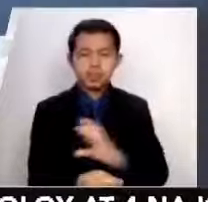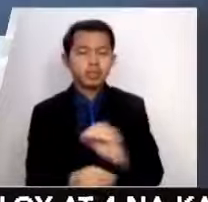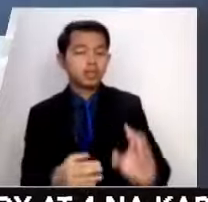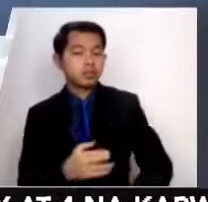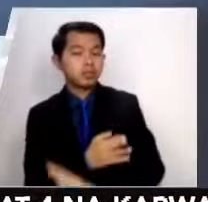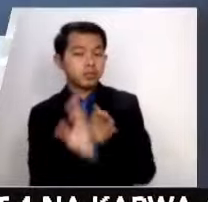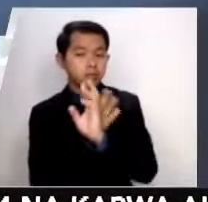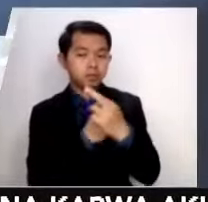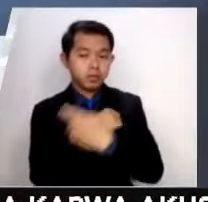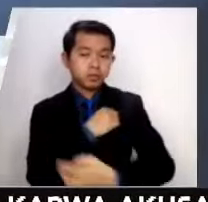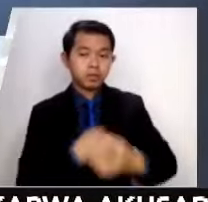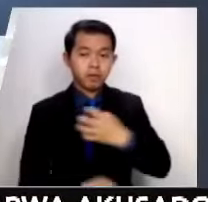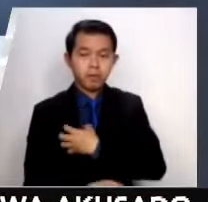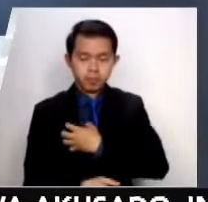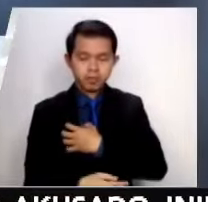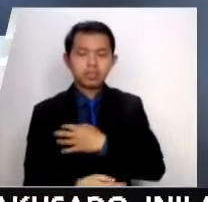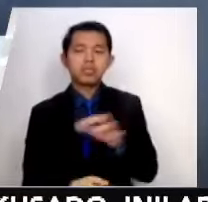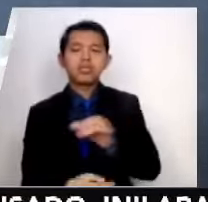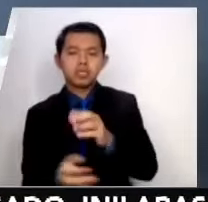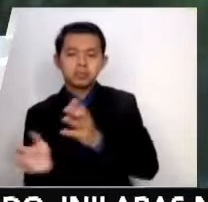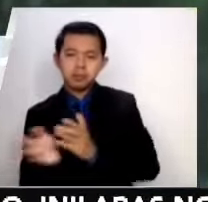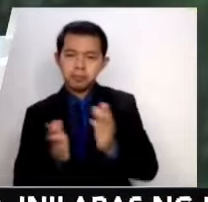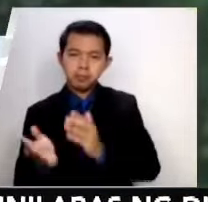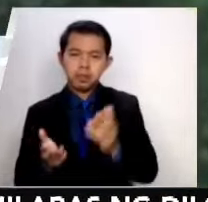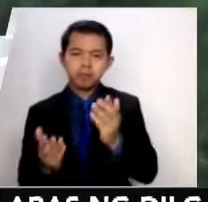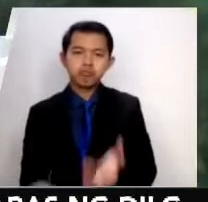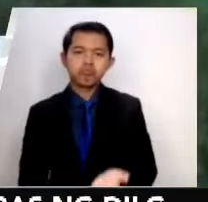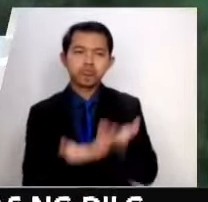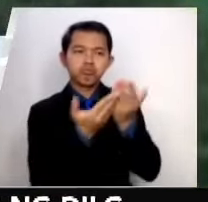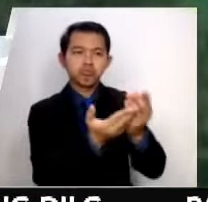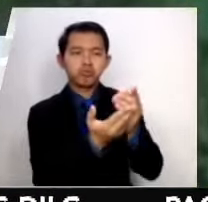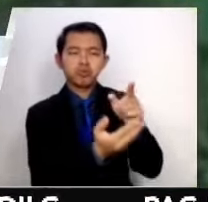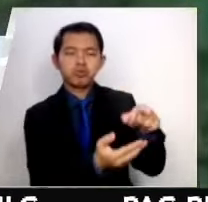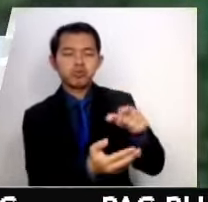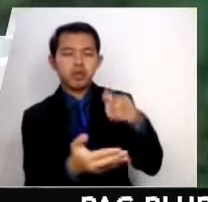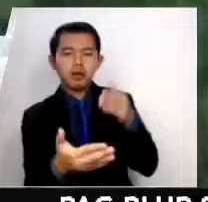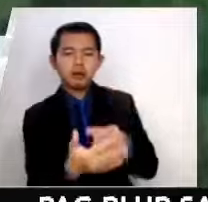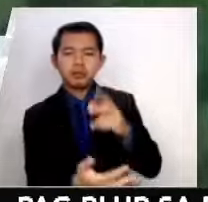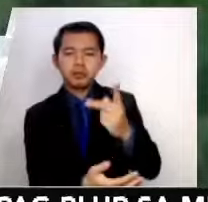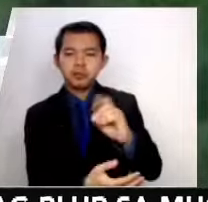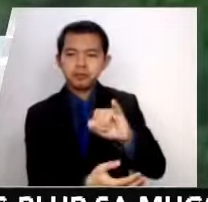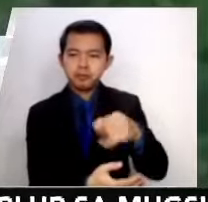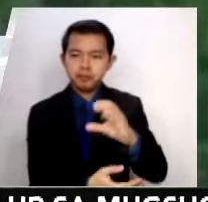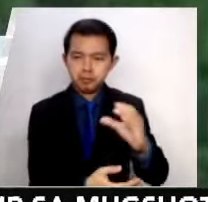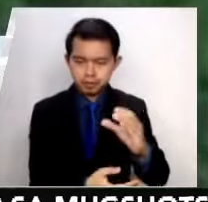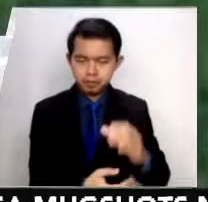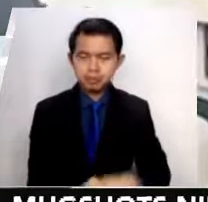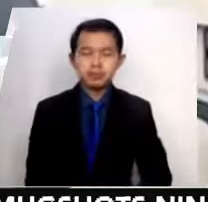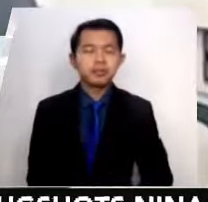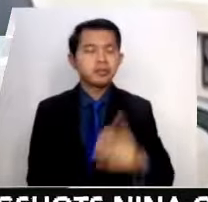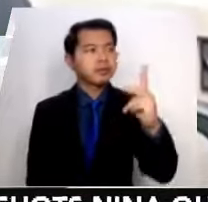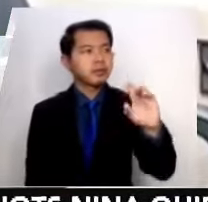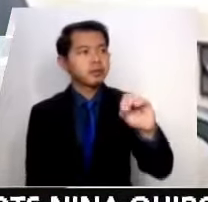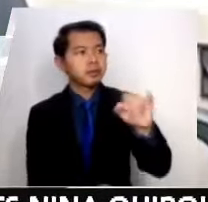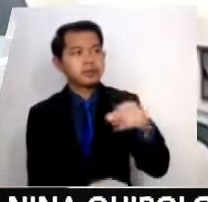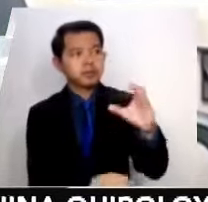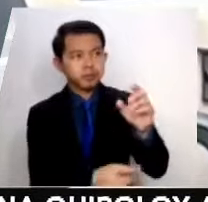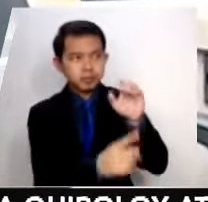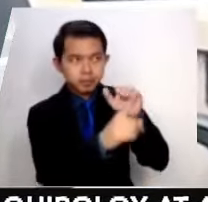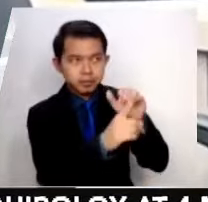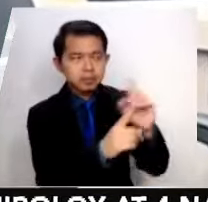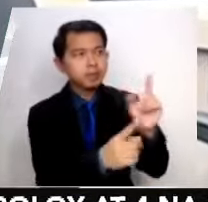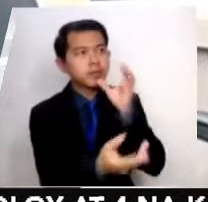ang pagsasampa ng reklamo laban sa kjc Sinusubukan pa naming kunin ang panig ng kjc sa isang resolusyon